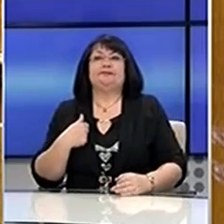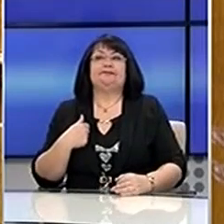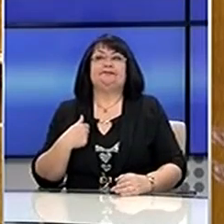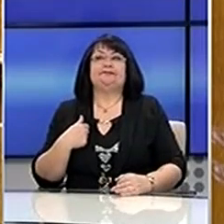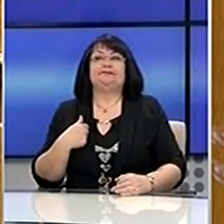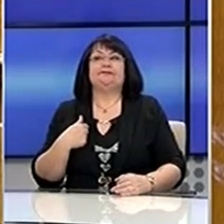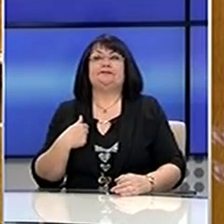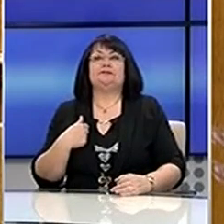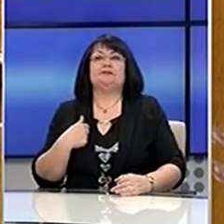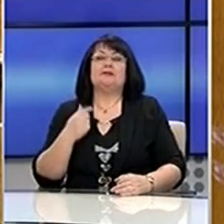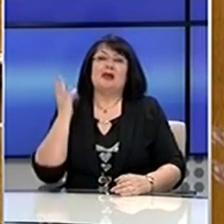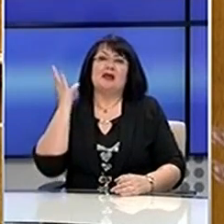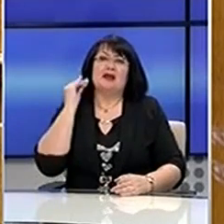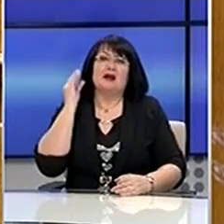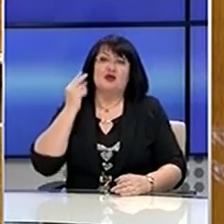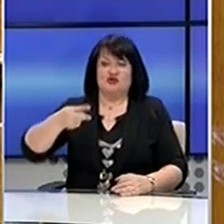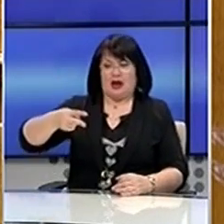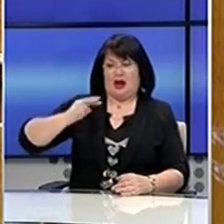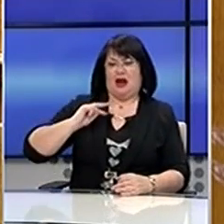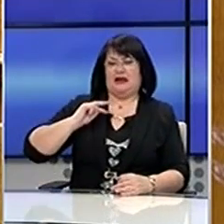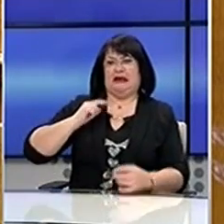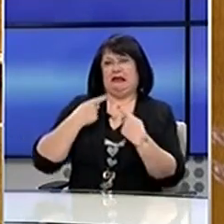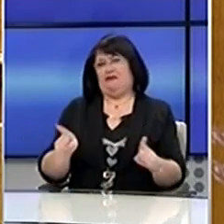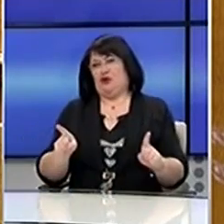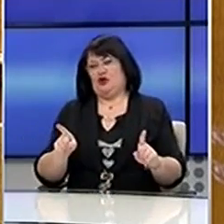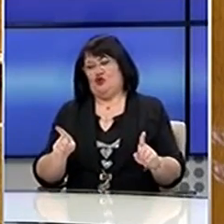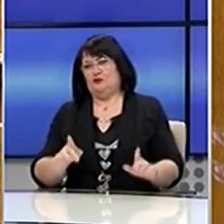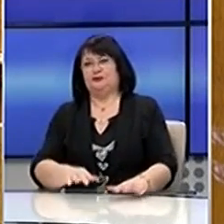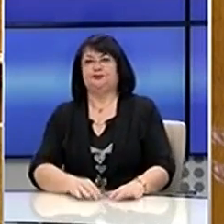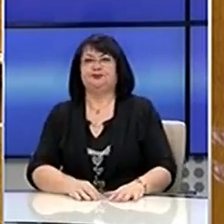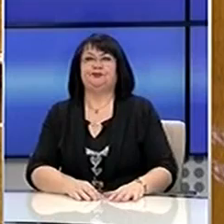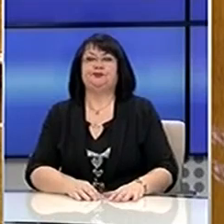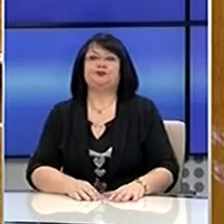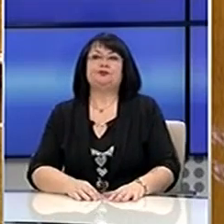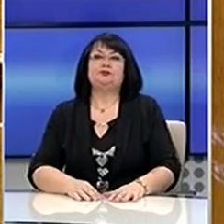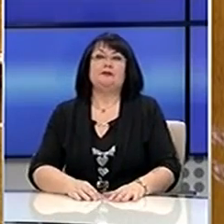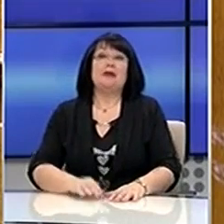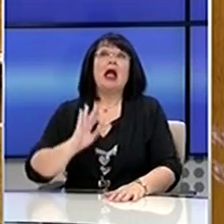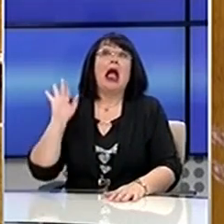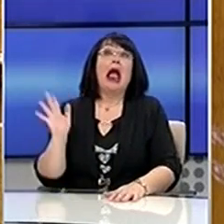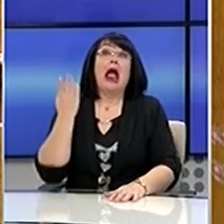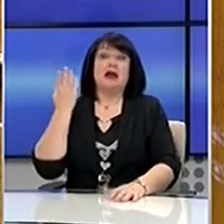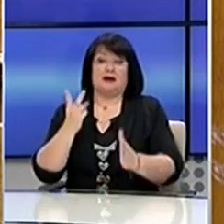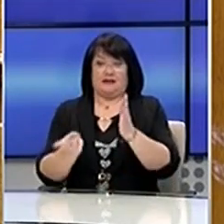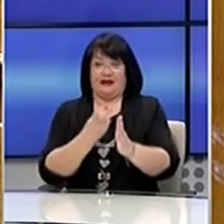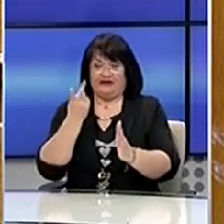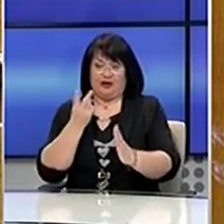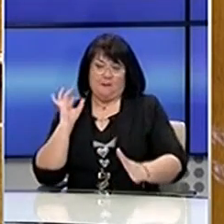ακόμα ακούσει αντίλογο. Εάν η έξαρση του δεύτερου